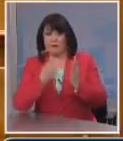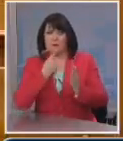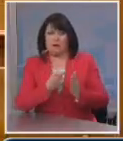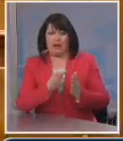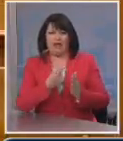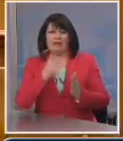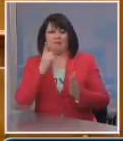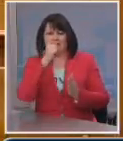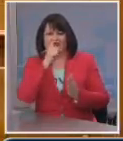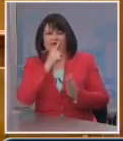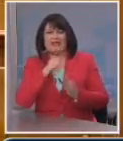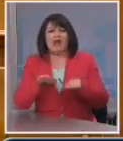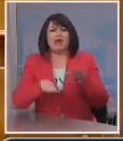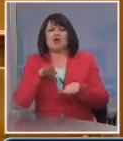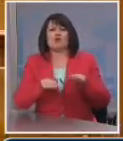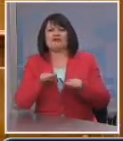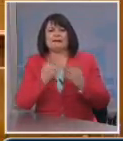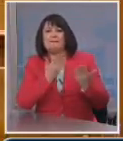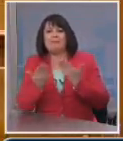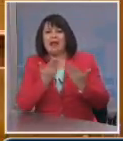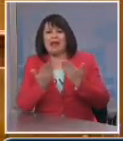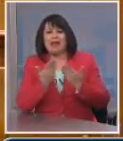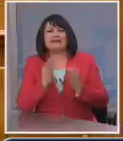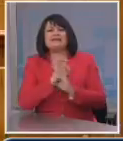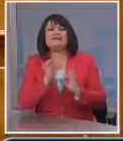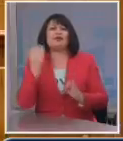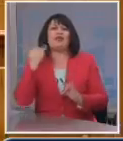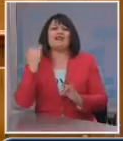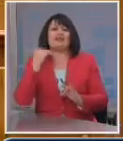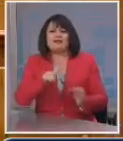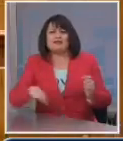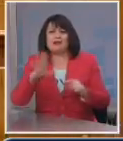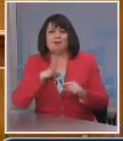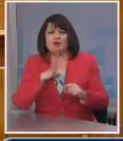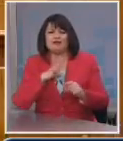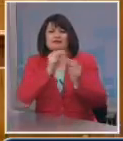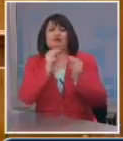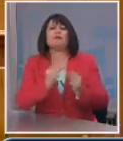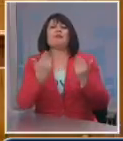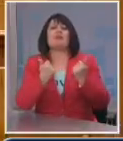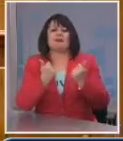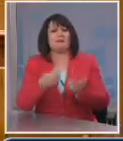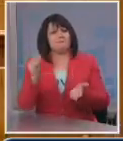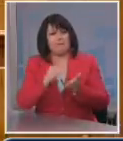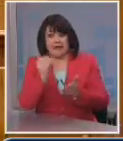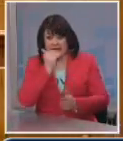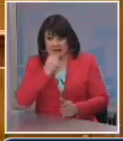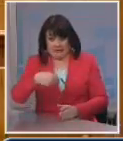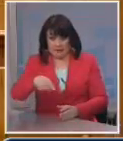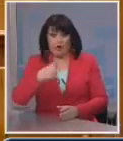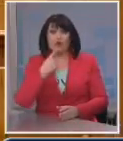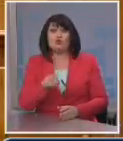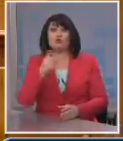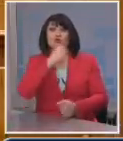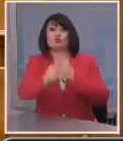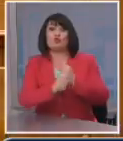οποία παρουσιάσατε, είναι βέβαιον περίπου ότι οι θυσίες των πολιτών θα είναι χωρίς αντίκρισμα. Και πολύ σύντομα, ενδεχομένως και τον επόμενο χρόνο, θα